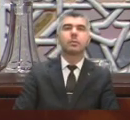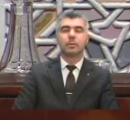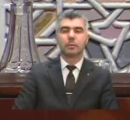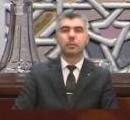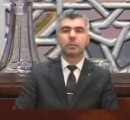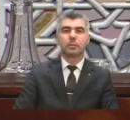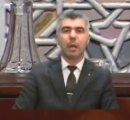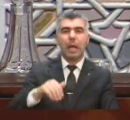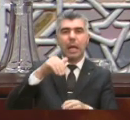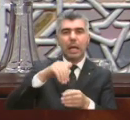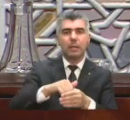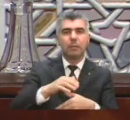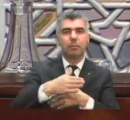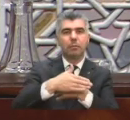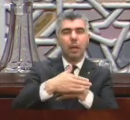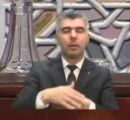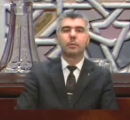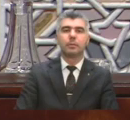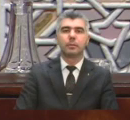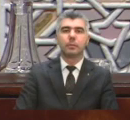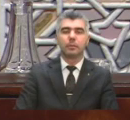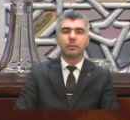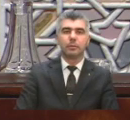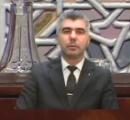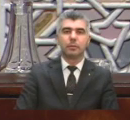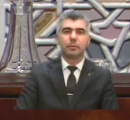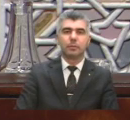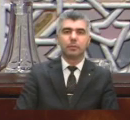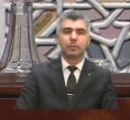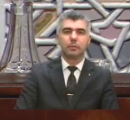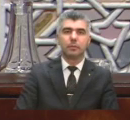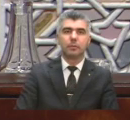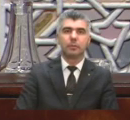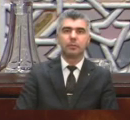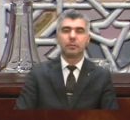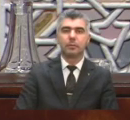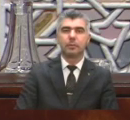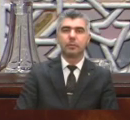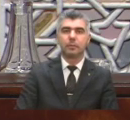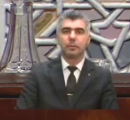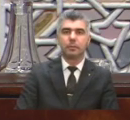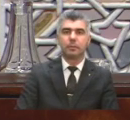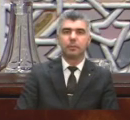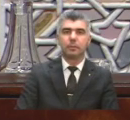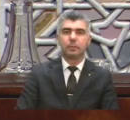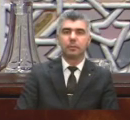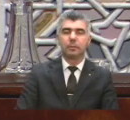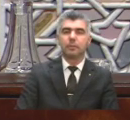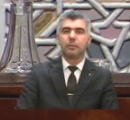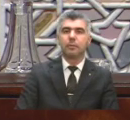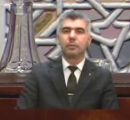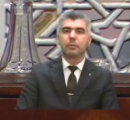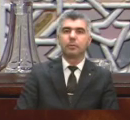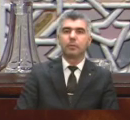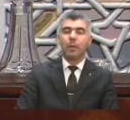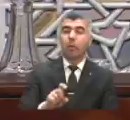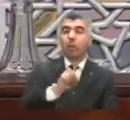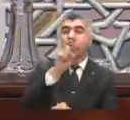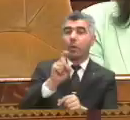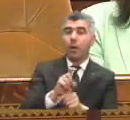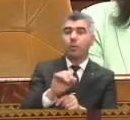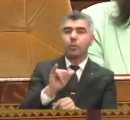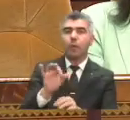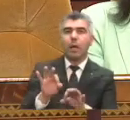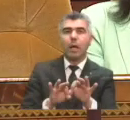الفريق تجمع الوطني الأحرار، سيد نائب محترم تفضلوا. زيد، أسائلكم عن